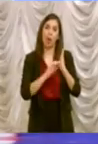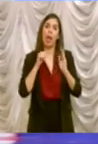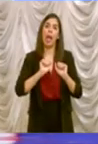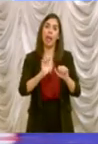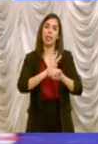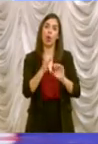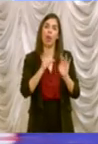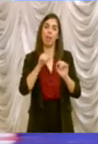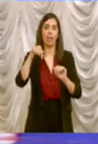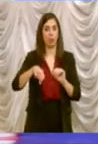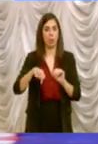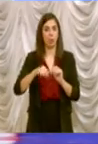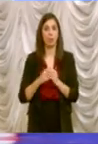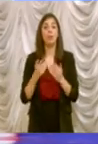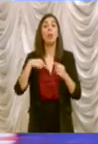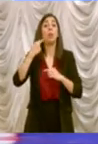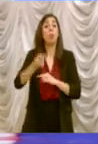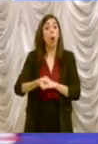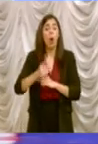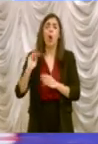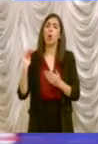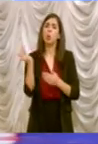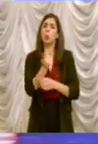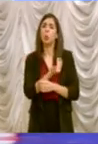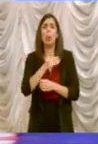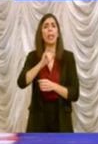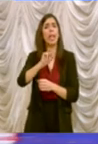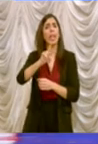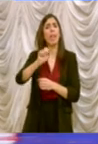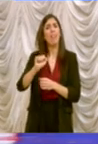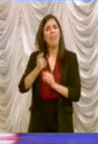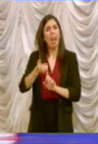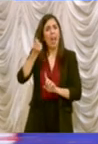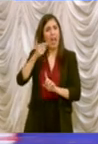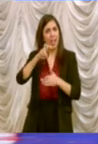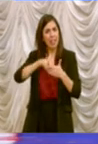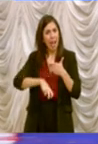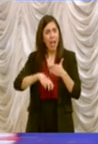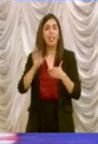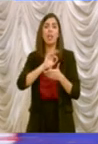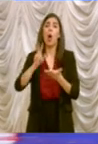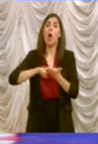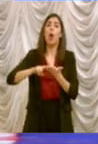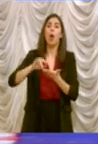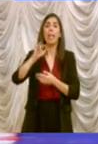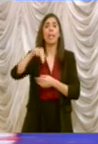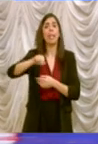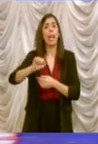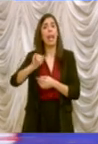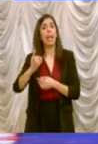rinviamo poi tutti gli adempimenti tutte le ritenute iva contributi previdenziali inail